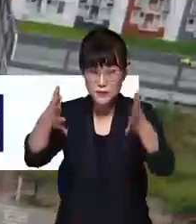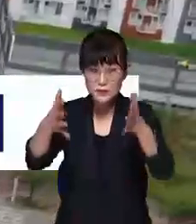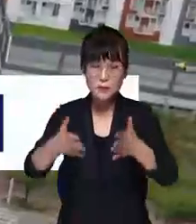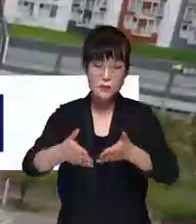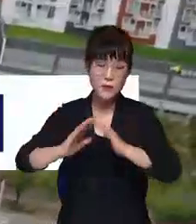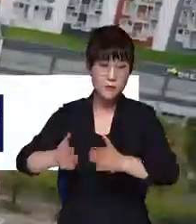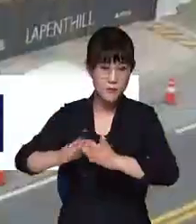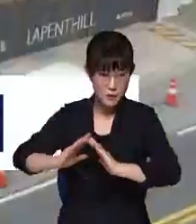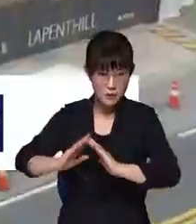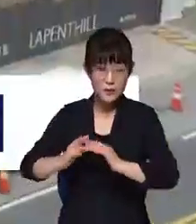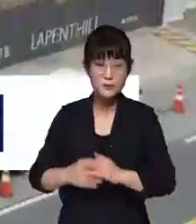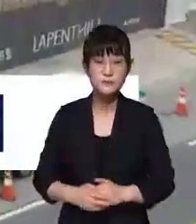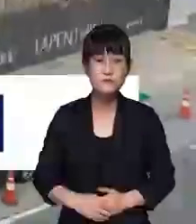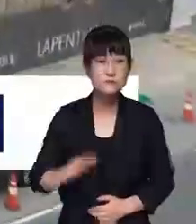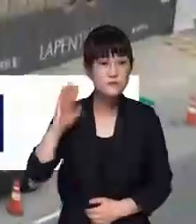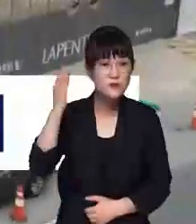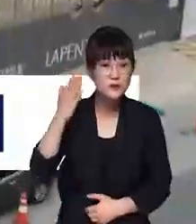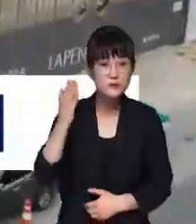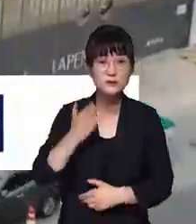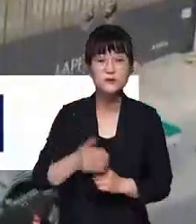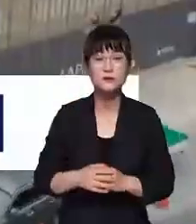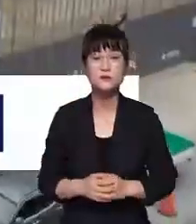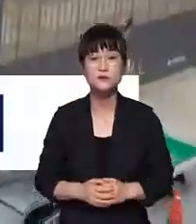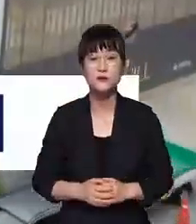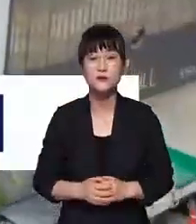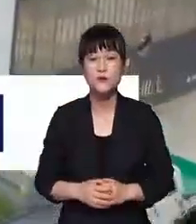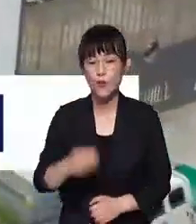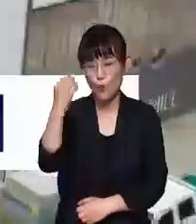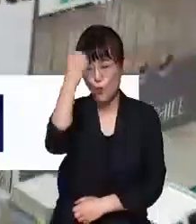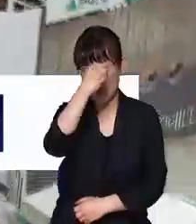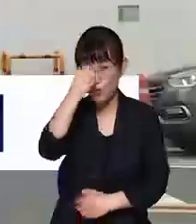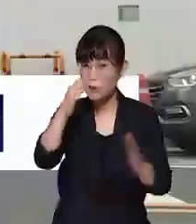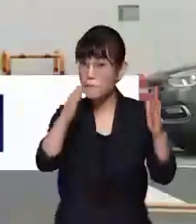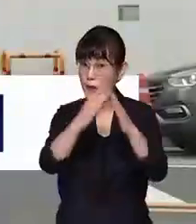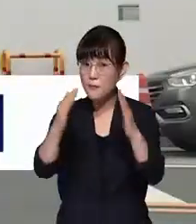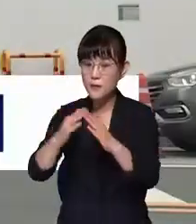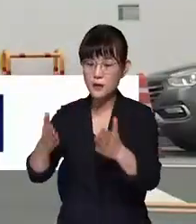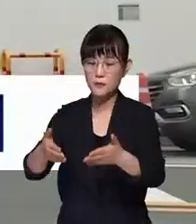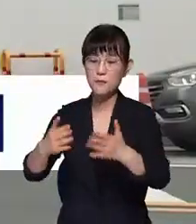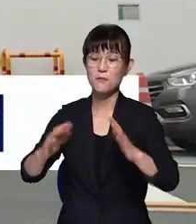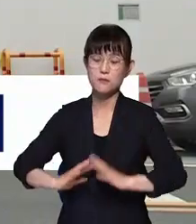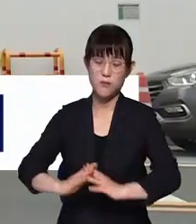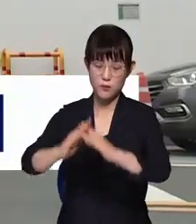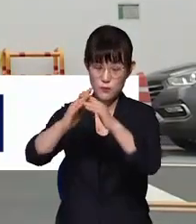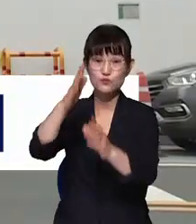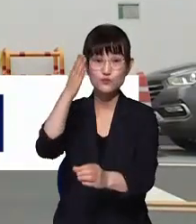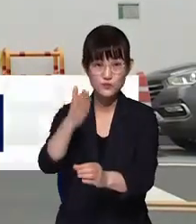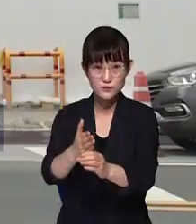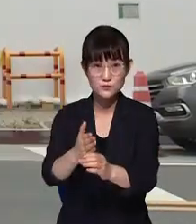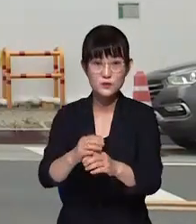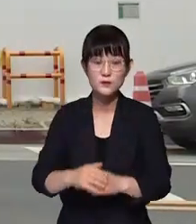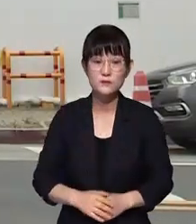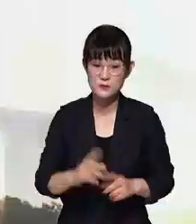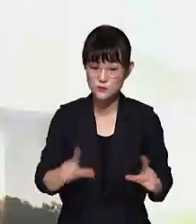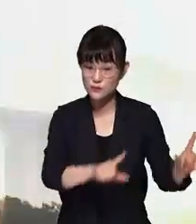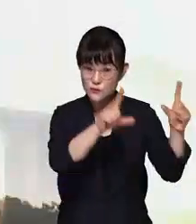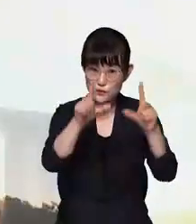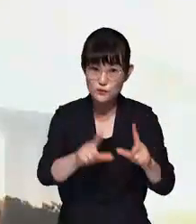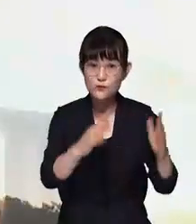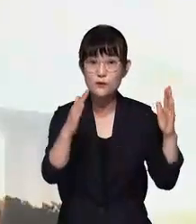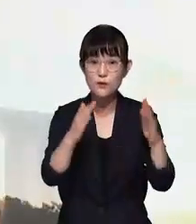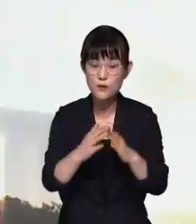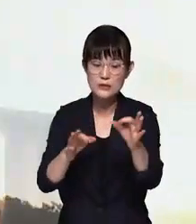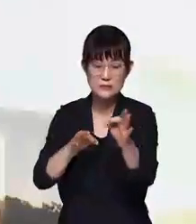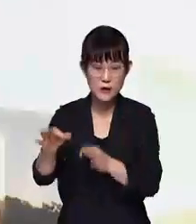들어서고 있고 최근에는 중심 상권과 맞닿은 고급 펜트하우스까지 공사에 들어가는 등 주거와 상업 시설을